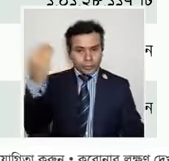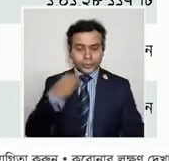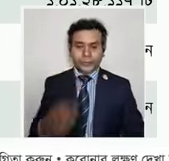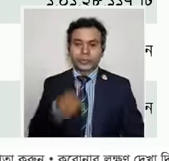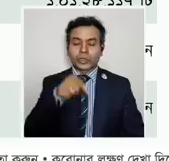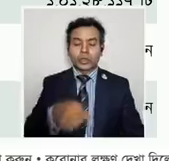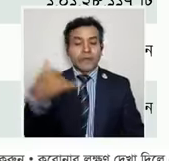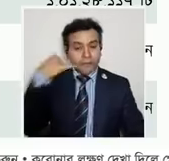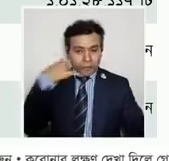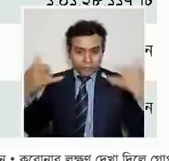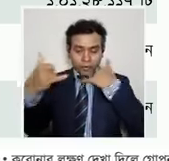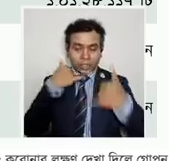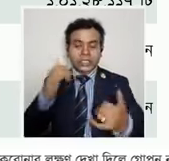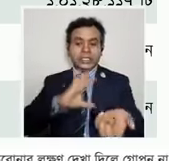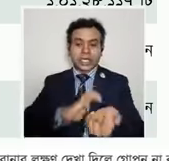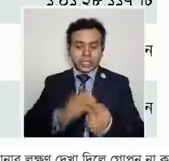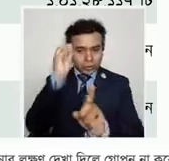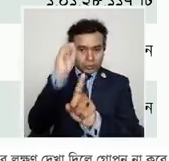হয়েছে